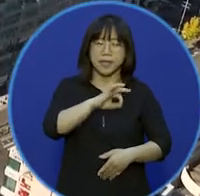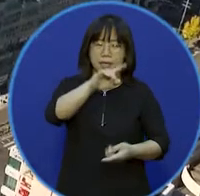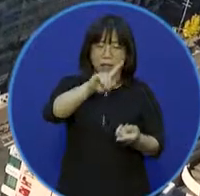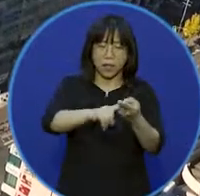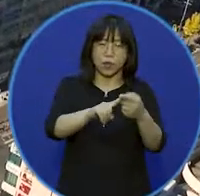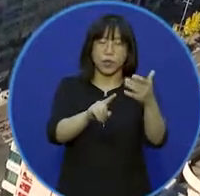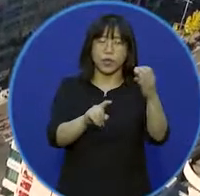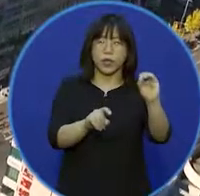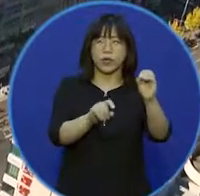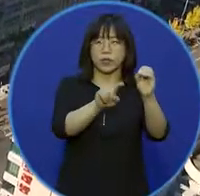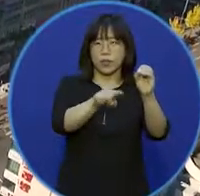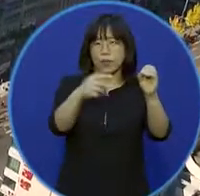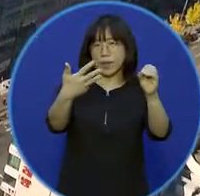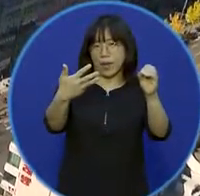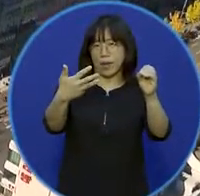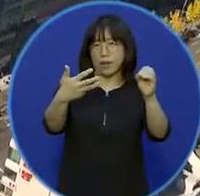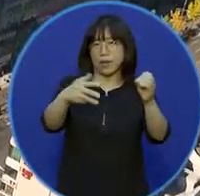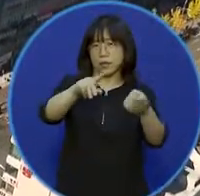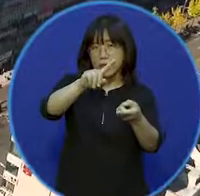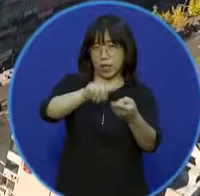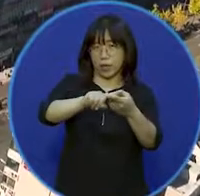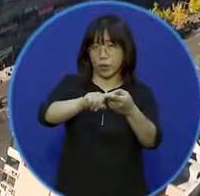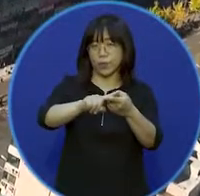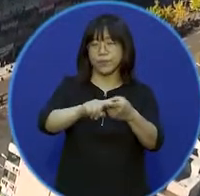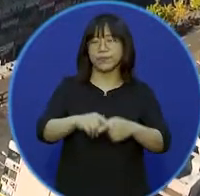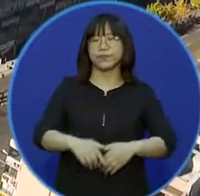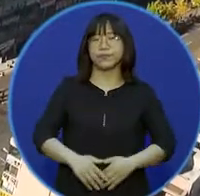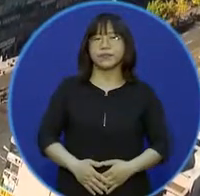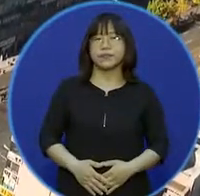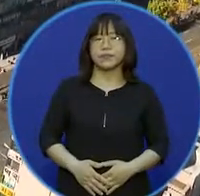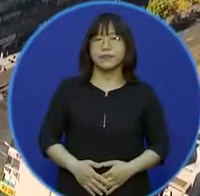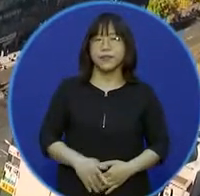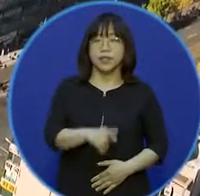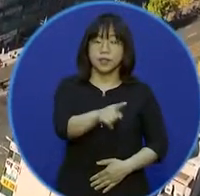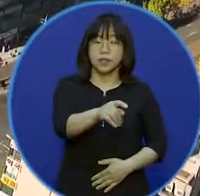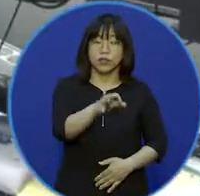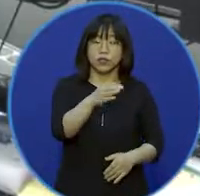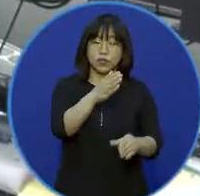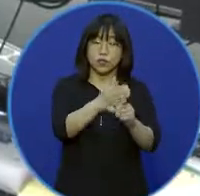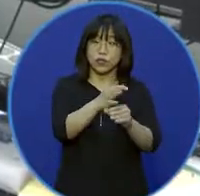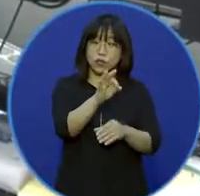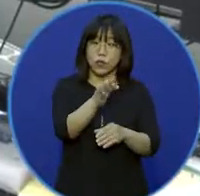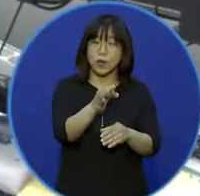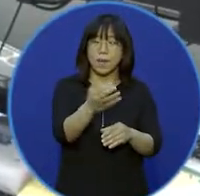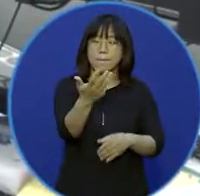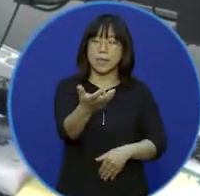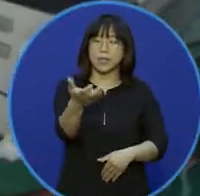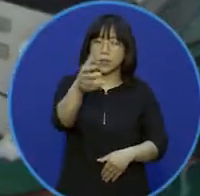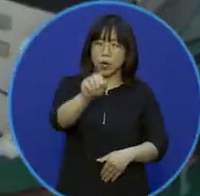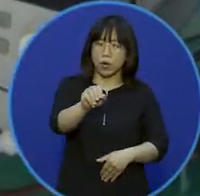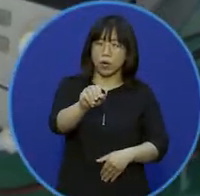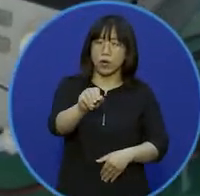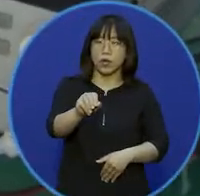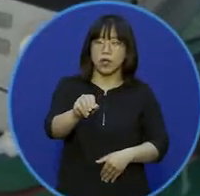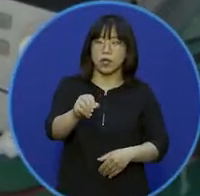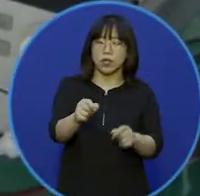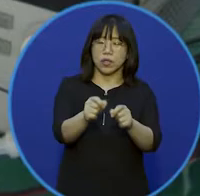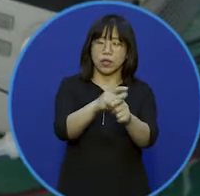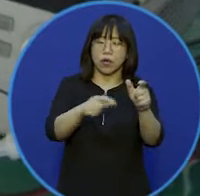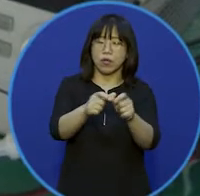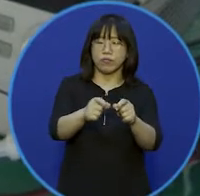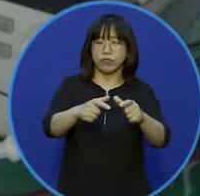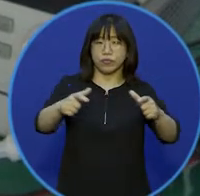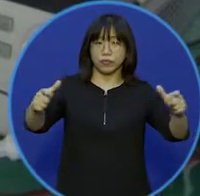적용됩니다. 강서구는 올해 60억 원 규모로 편성된 중소기업 육성기금을 80억 원으로 확대하고